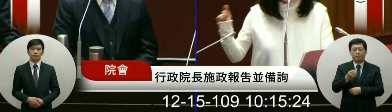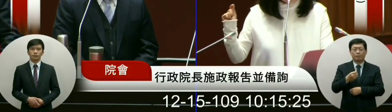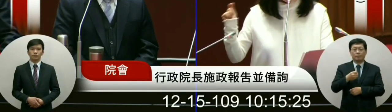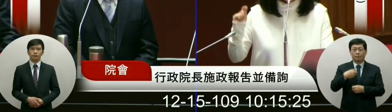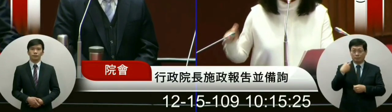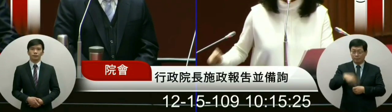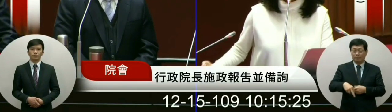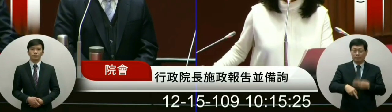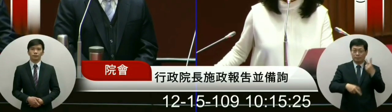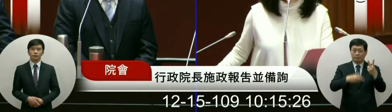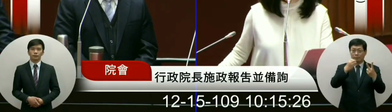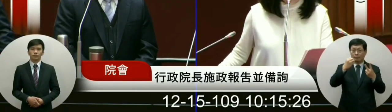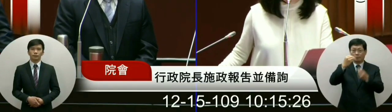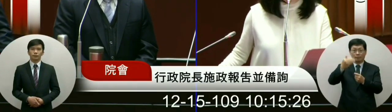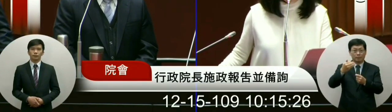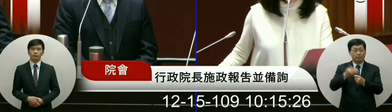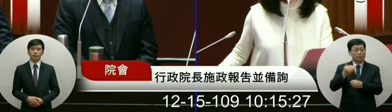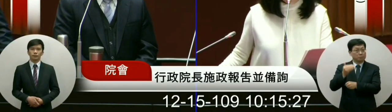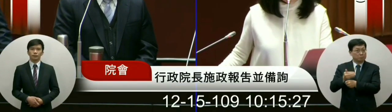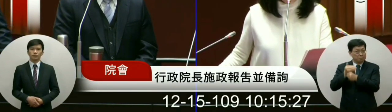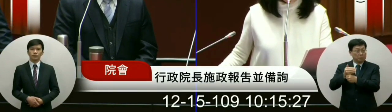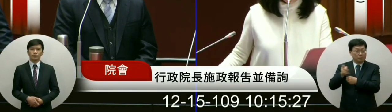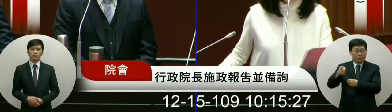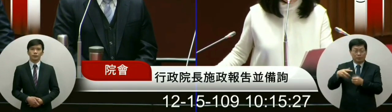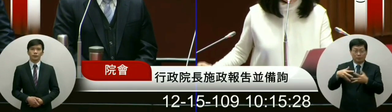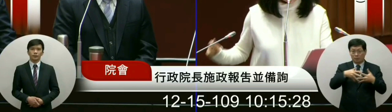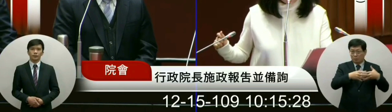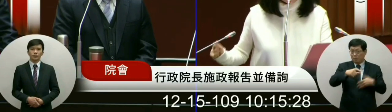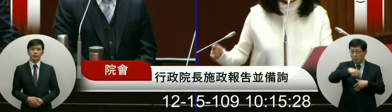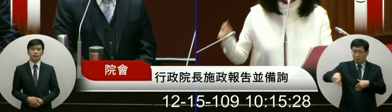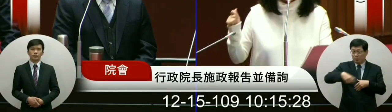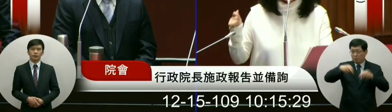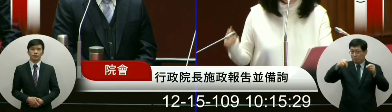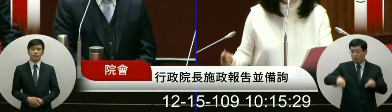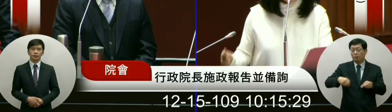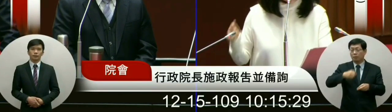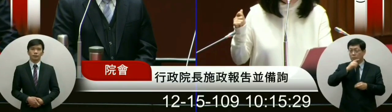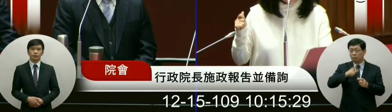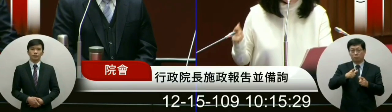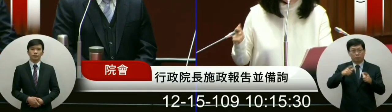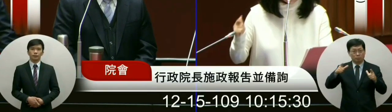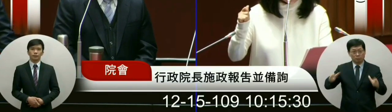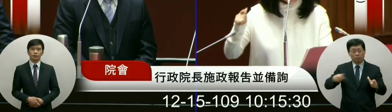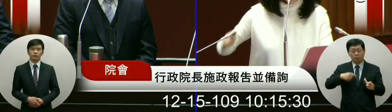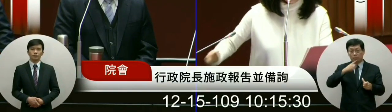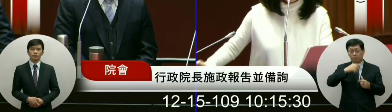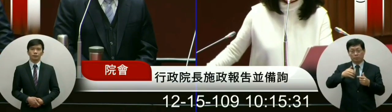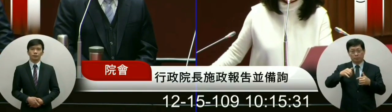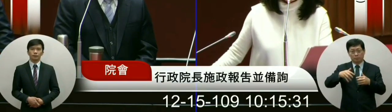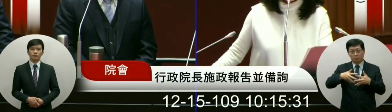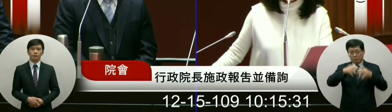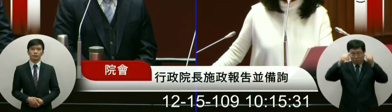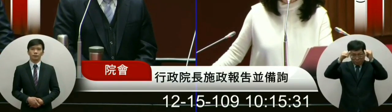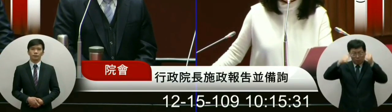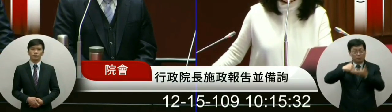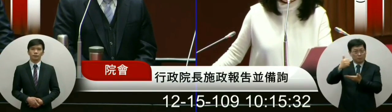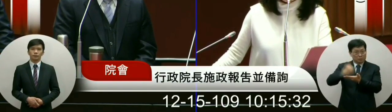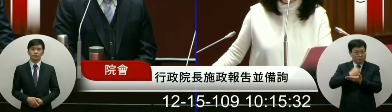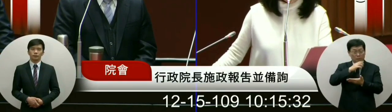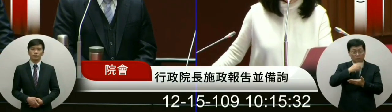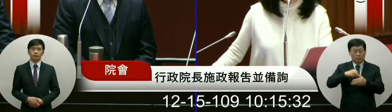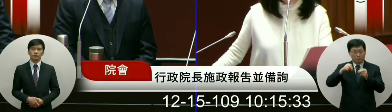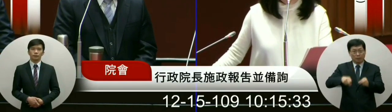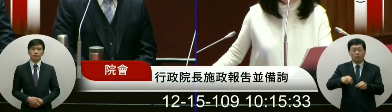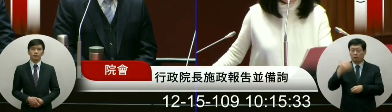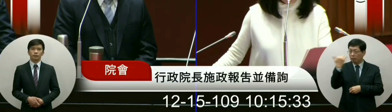如2009年，马英九跟美国签订了台美扩大美牛进口的议定书，但是